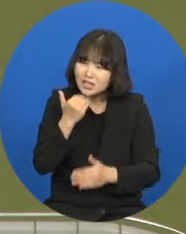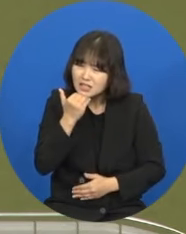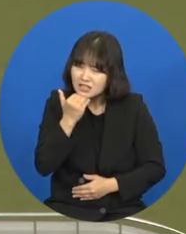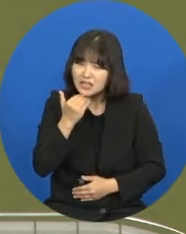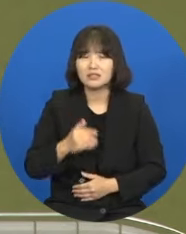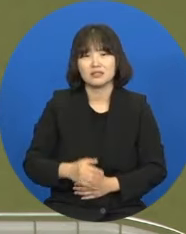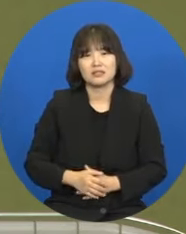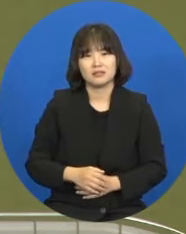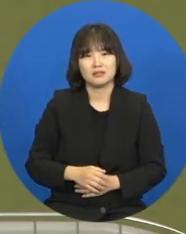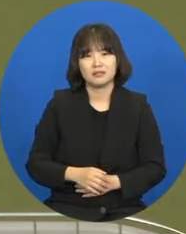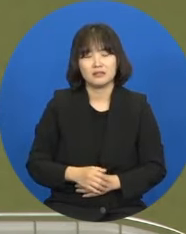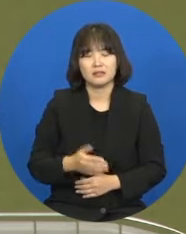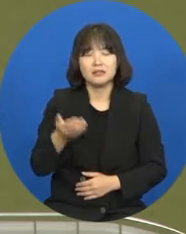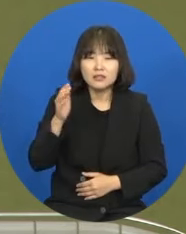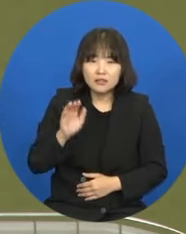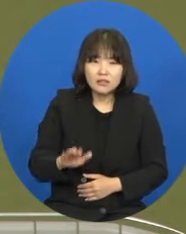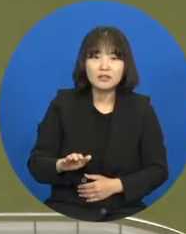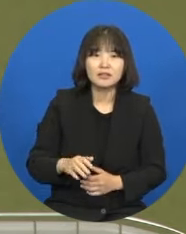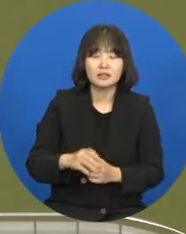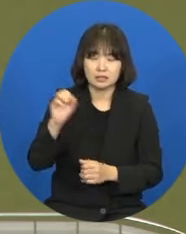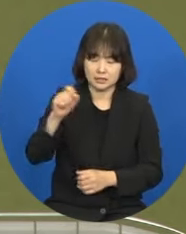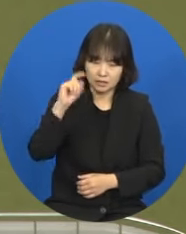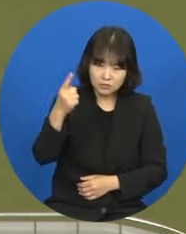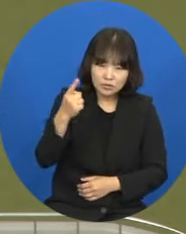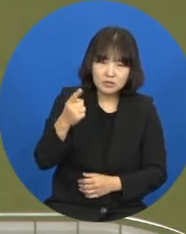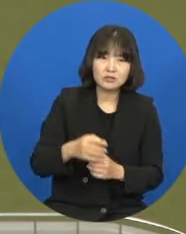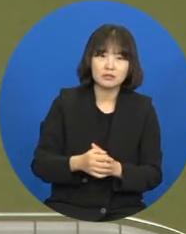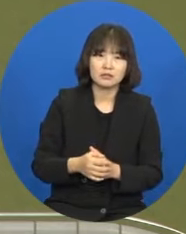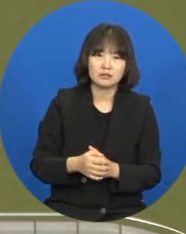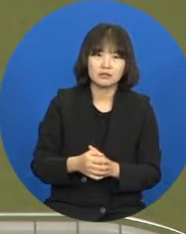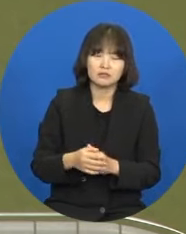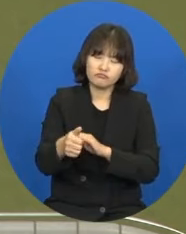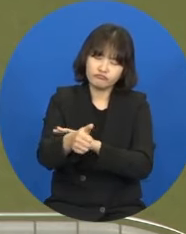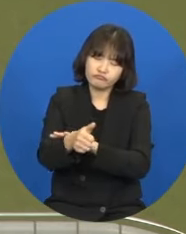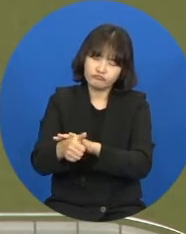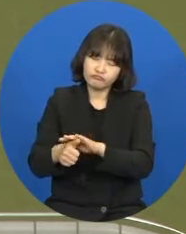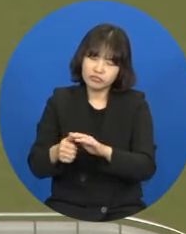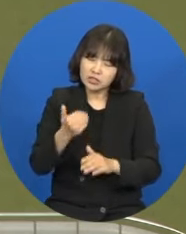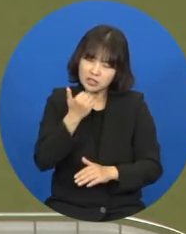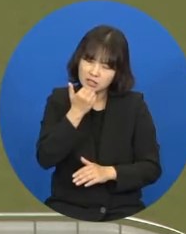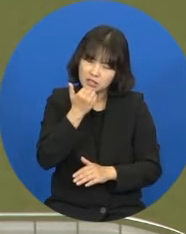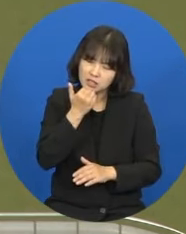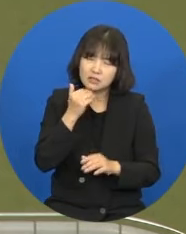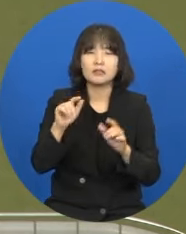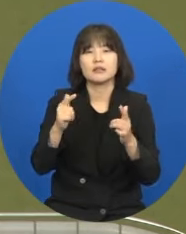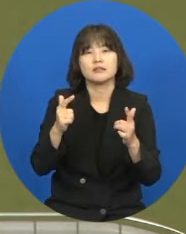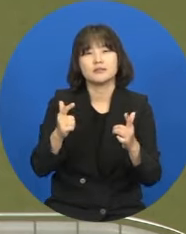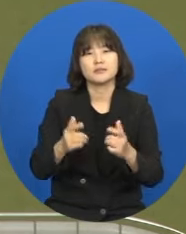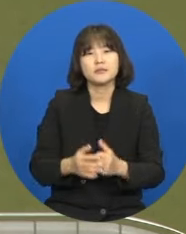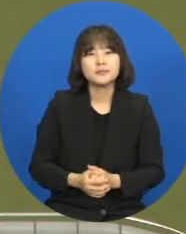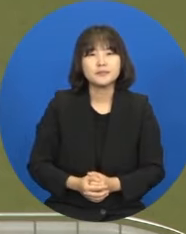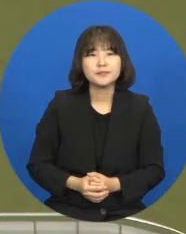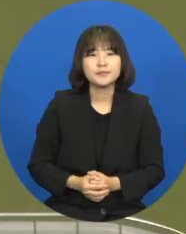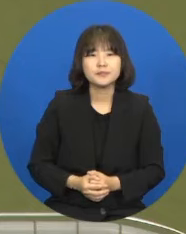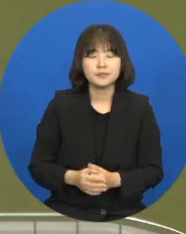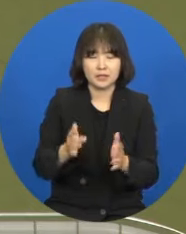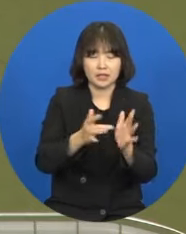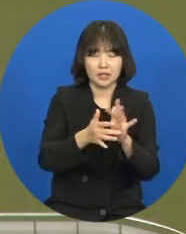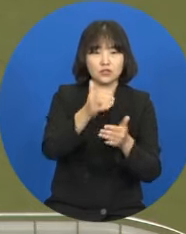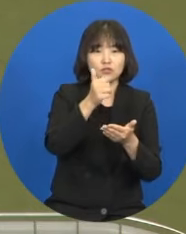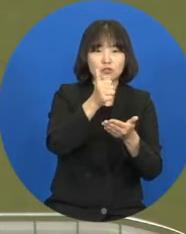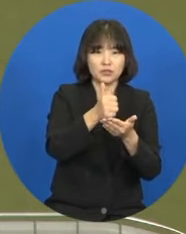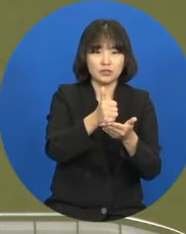거야 근데 다윗은 수동적으로 기다린 것 같지만 여러분 그렇지 않아요 이게 얼마나 강력한지 예수님이